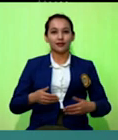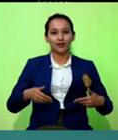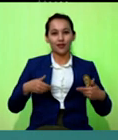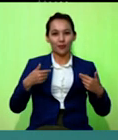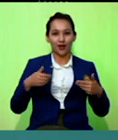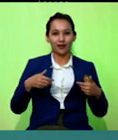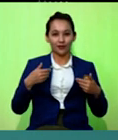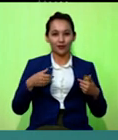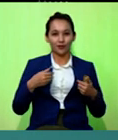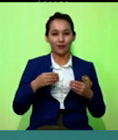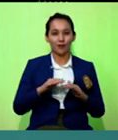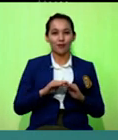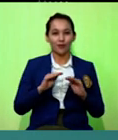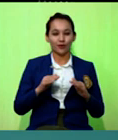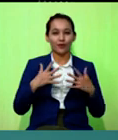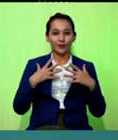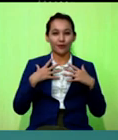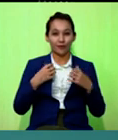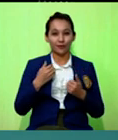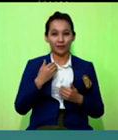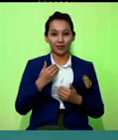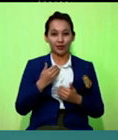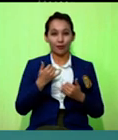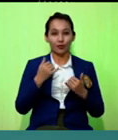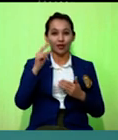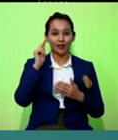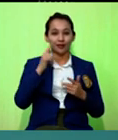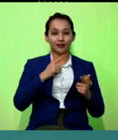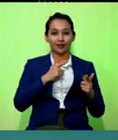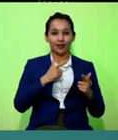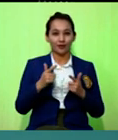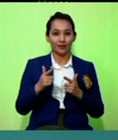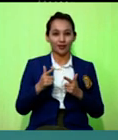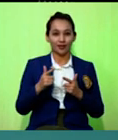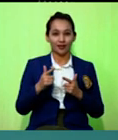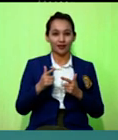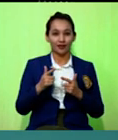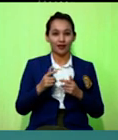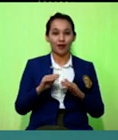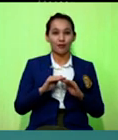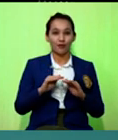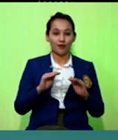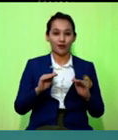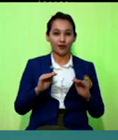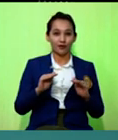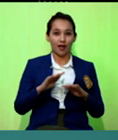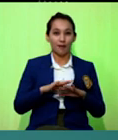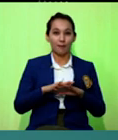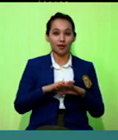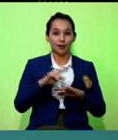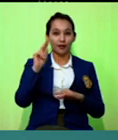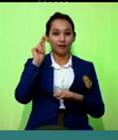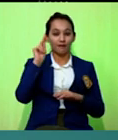Assalomu alaykum. Bolajonlar, sog'lommisiz? Darsga bugun tayyormisiz? Bolajonlar, matematika